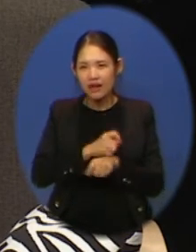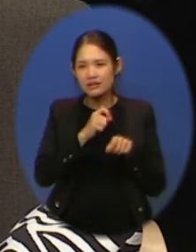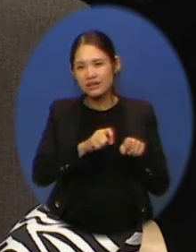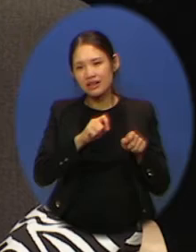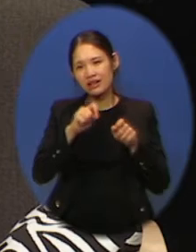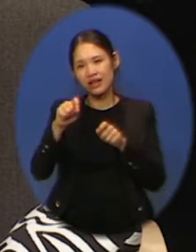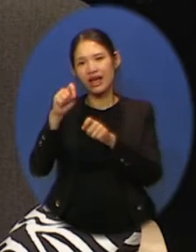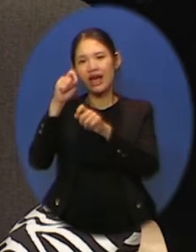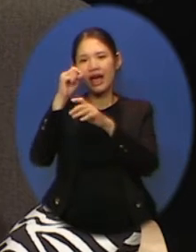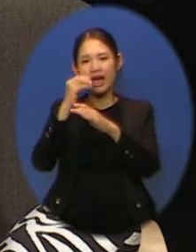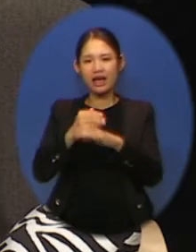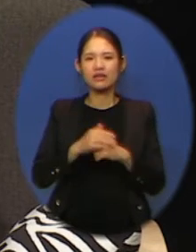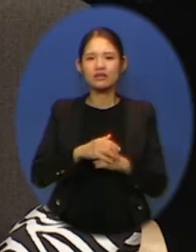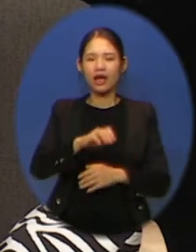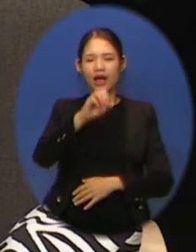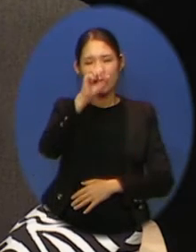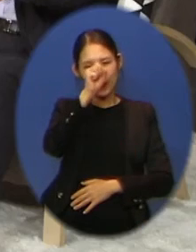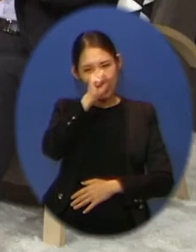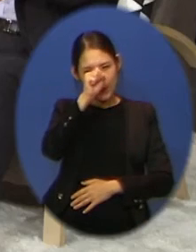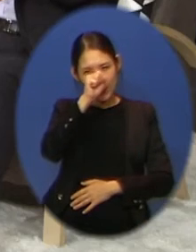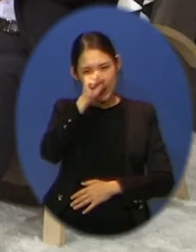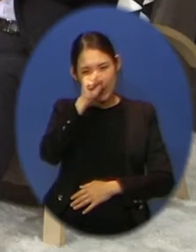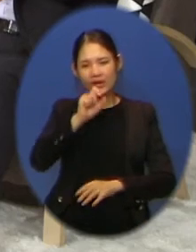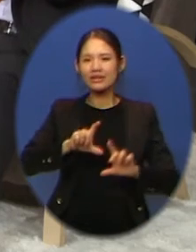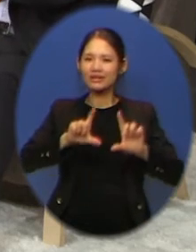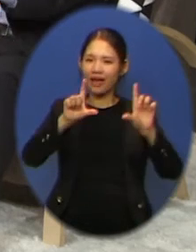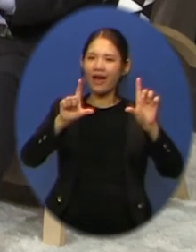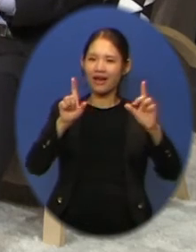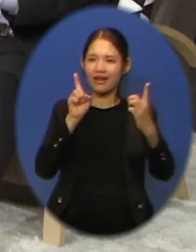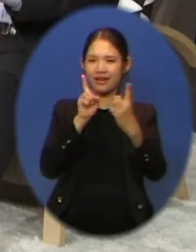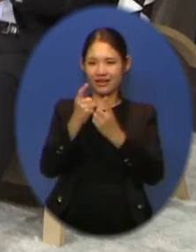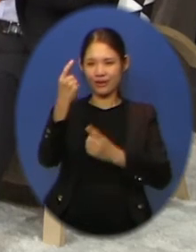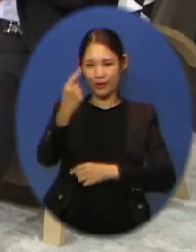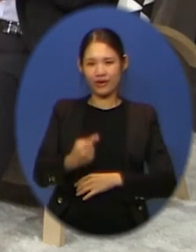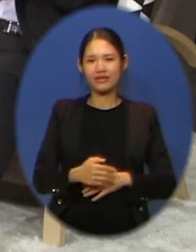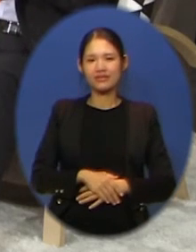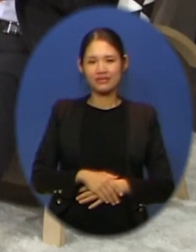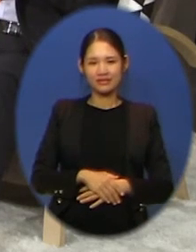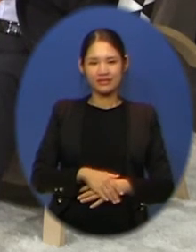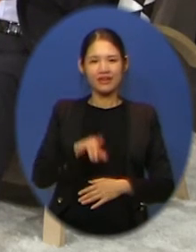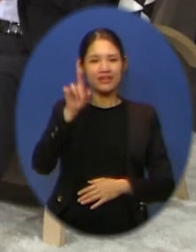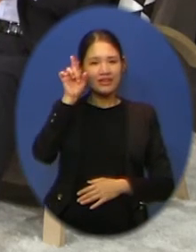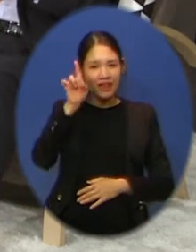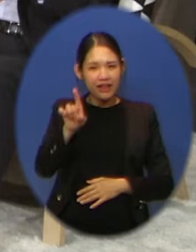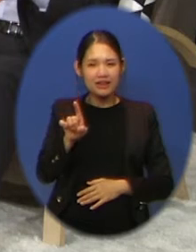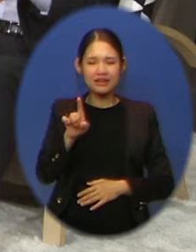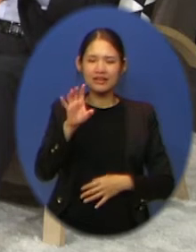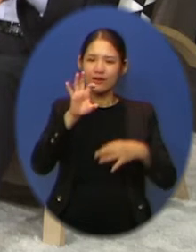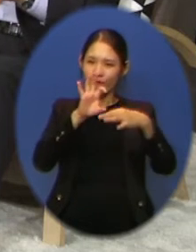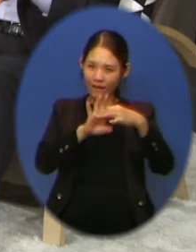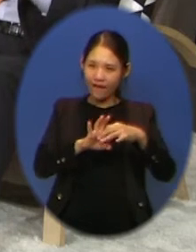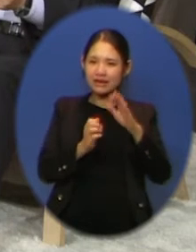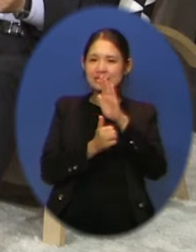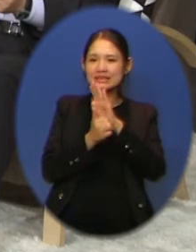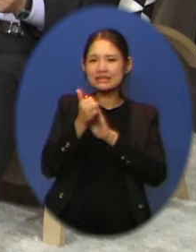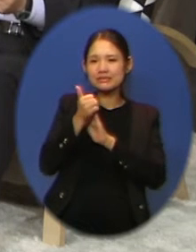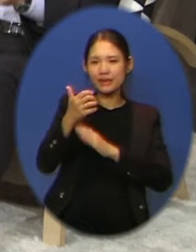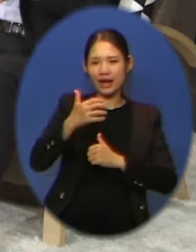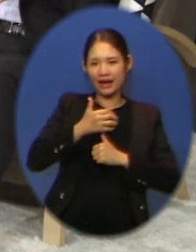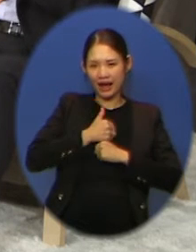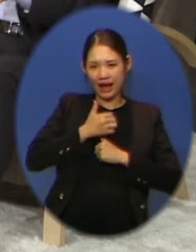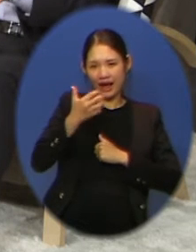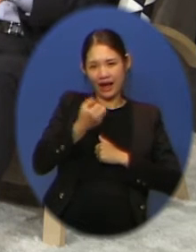보니까 좋은 내일이 오더라고. 예. 또 다른 내일의 희망을 가져라. 내일에 또 다른 오늘이